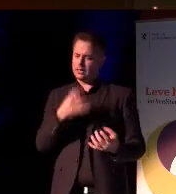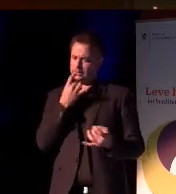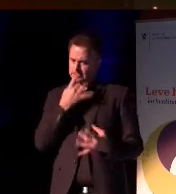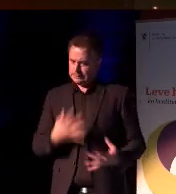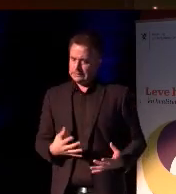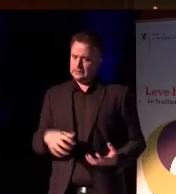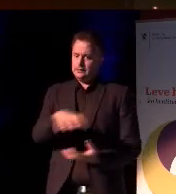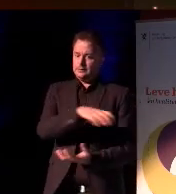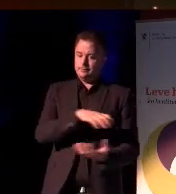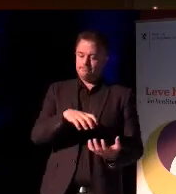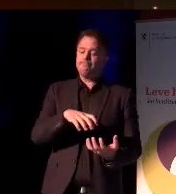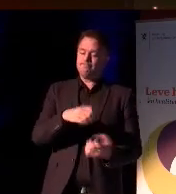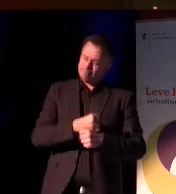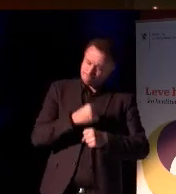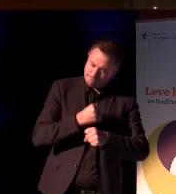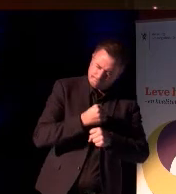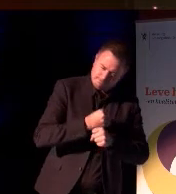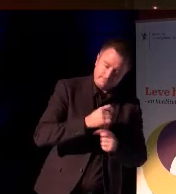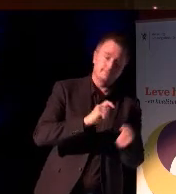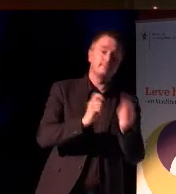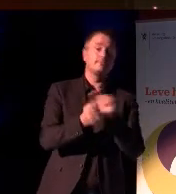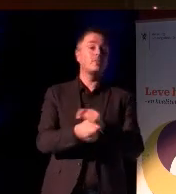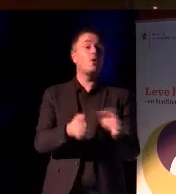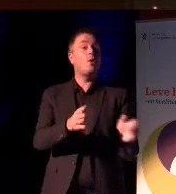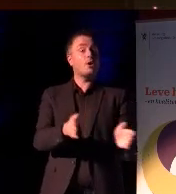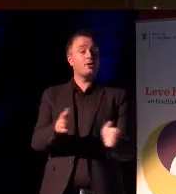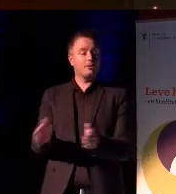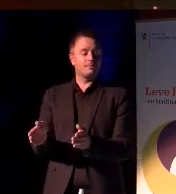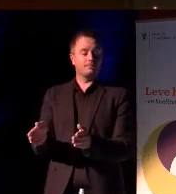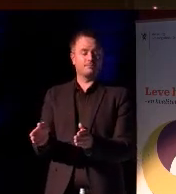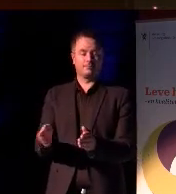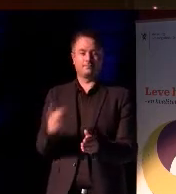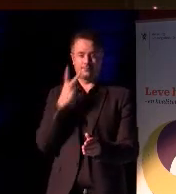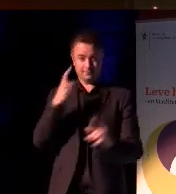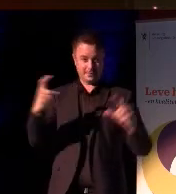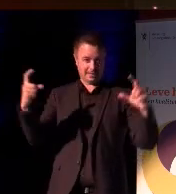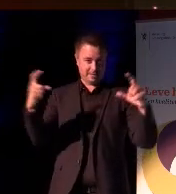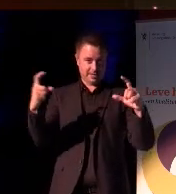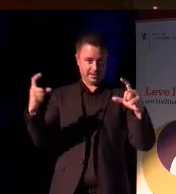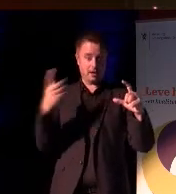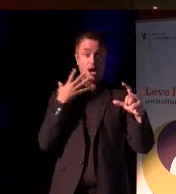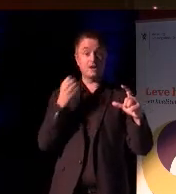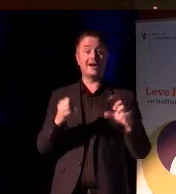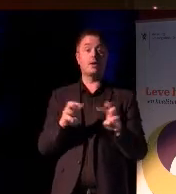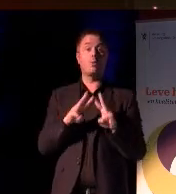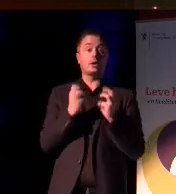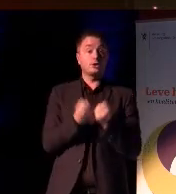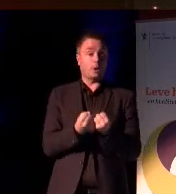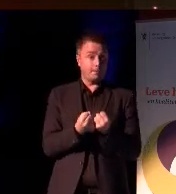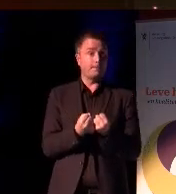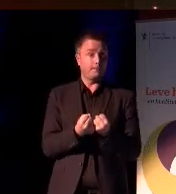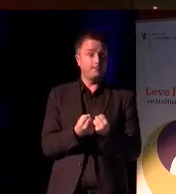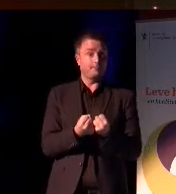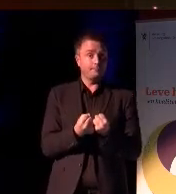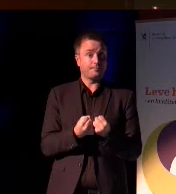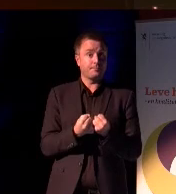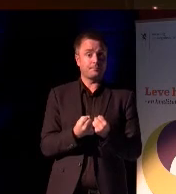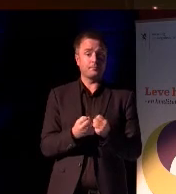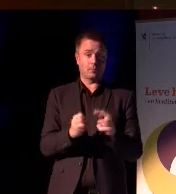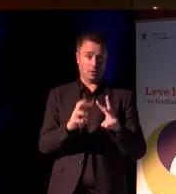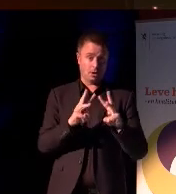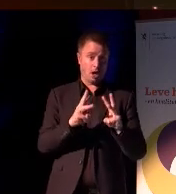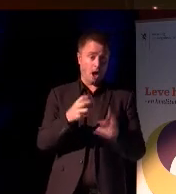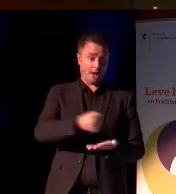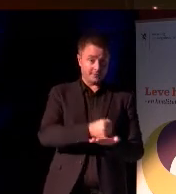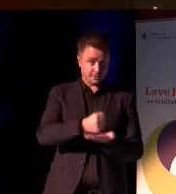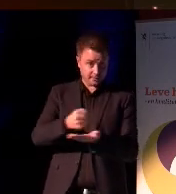Hvis du ser bildet her, så var dette her fra ene workshopen vi hadde. Vi hadde workshoper med